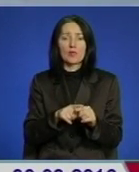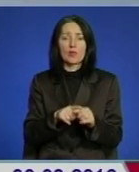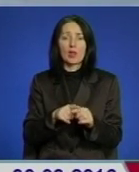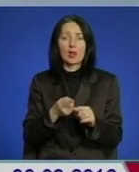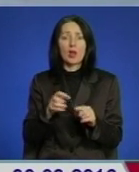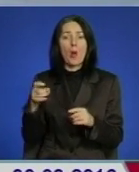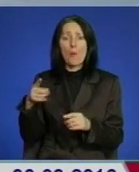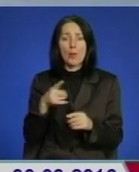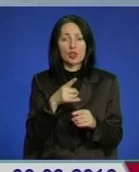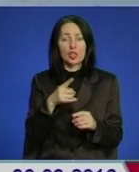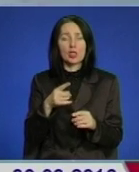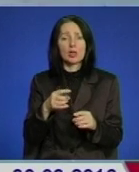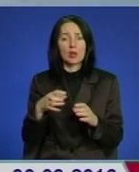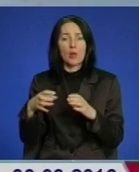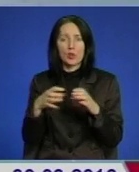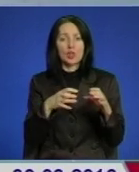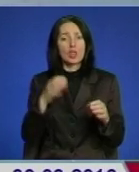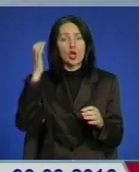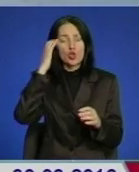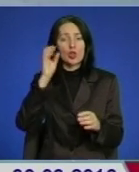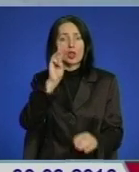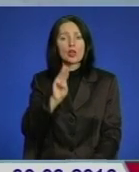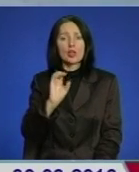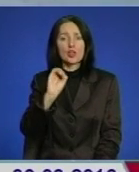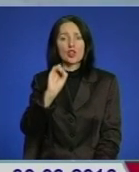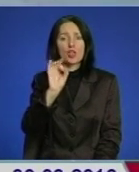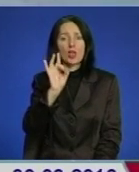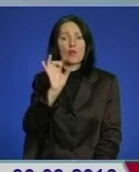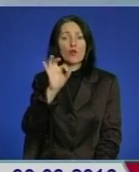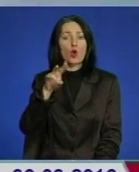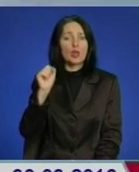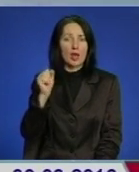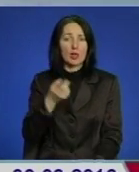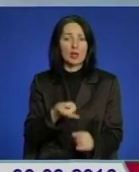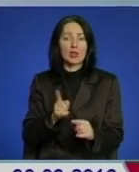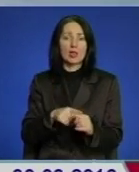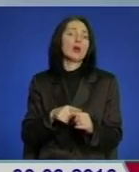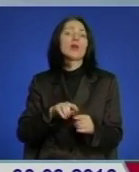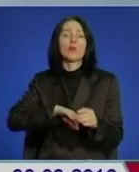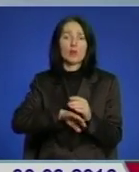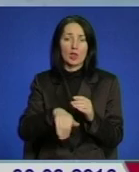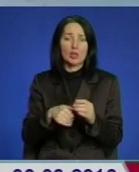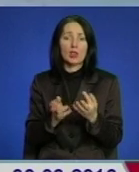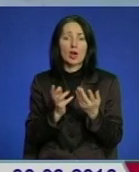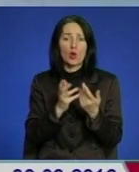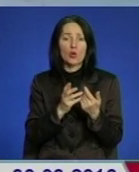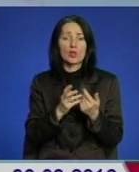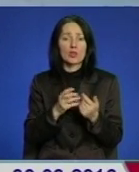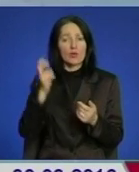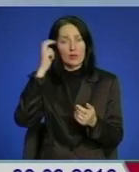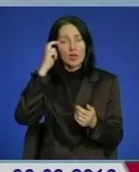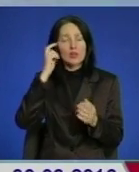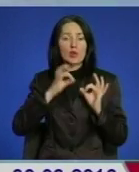автівка чорна, перша, яка прибула, це «Шевроле», який знаходиться в угоні і числиться за Київською прокуратурою. Це, власне,